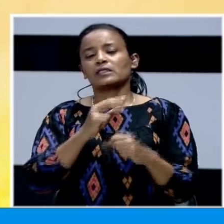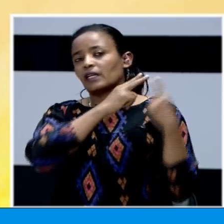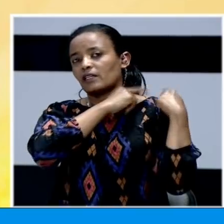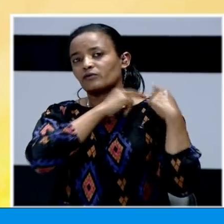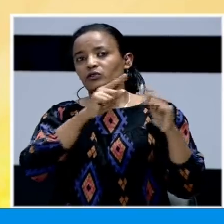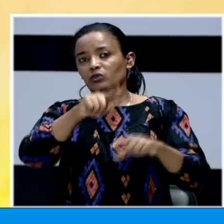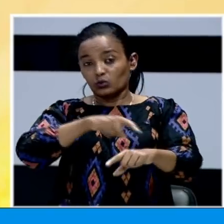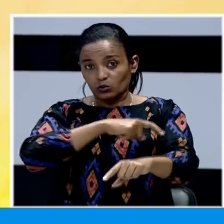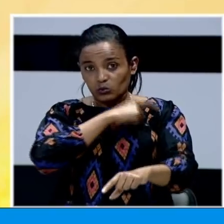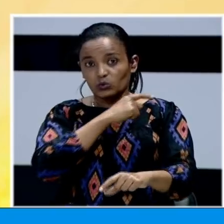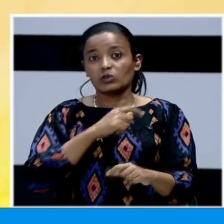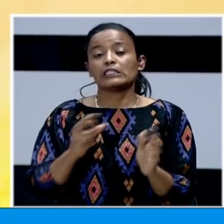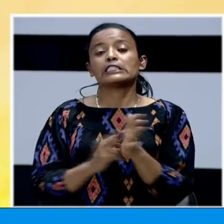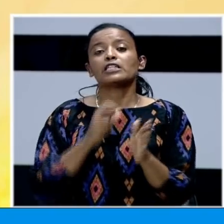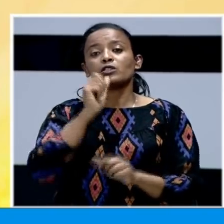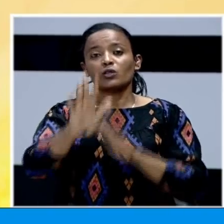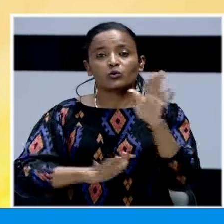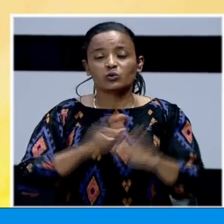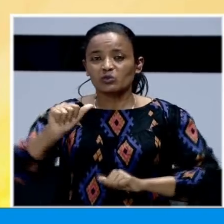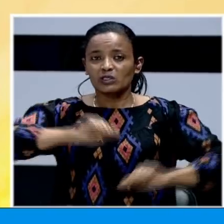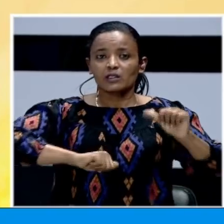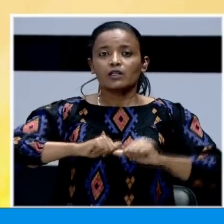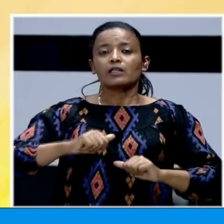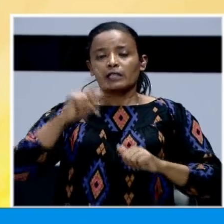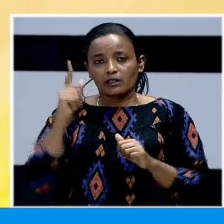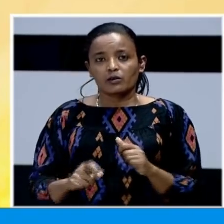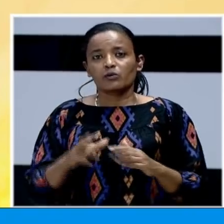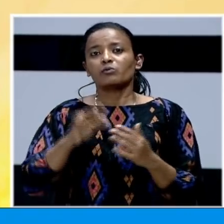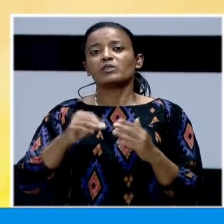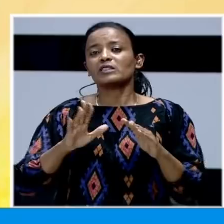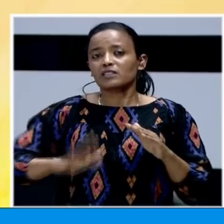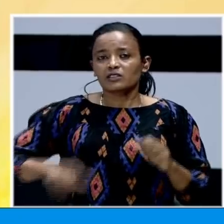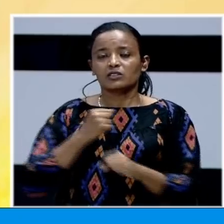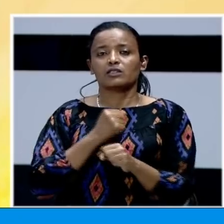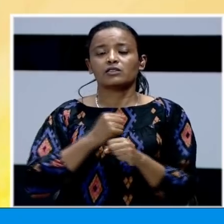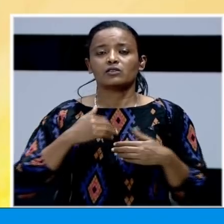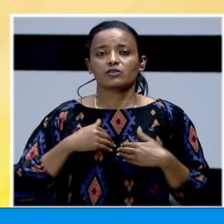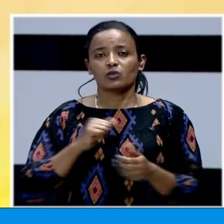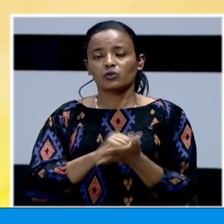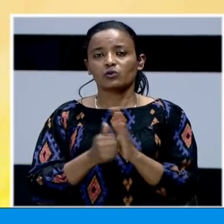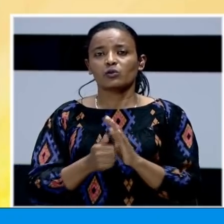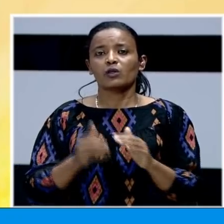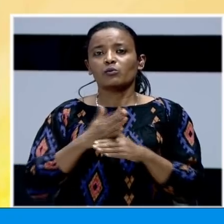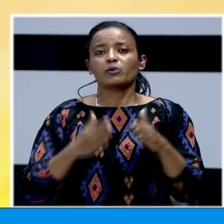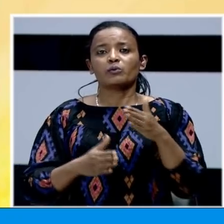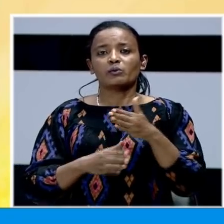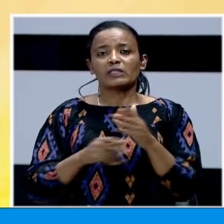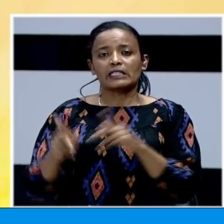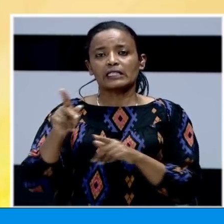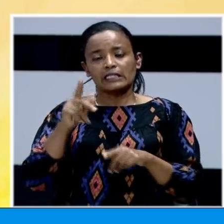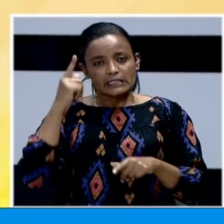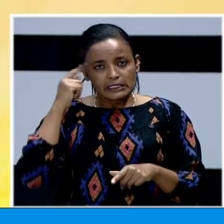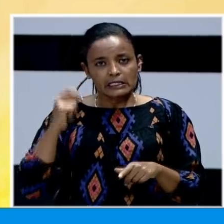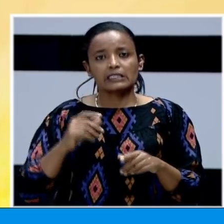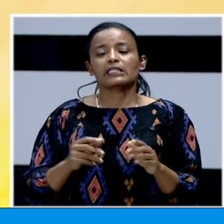نوحن زوسرم زلو زي حقاو سقومتاتن شرحتاتن كي اخلوم مرزع نمتراف يسرح سلا زلو دمام ببركة تقراي بحق مسارات